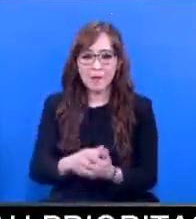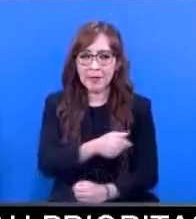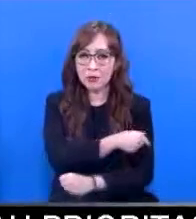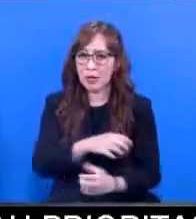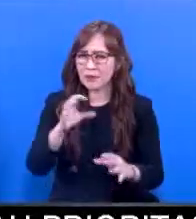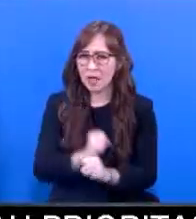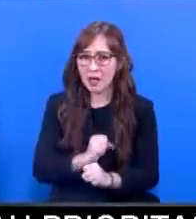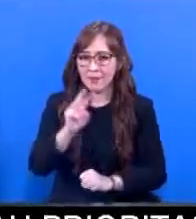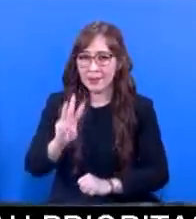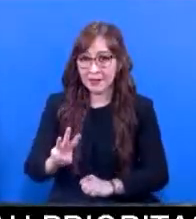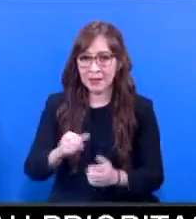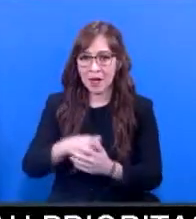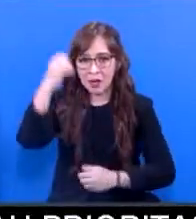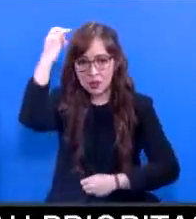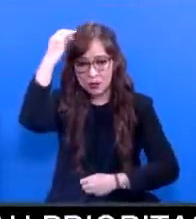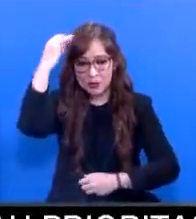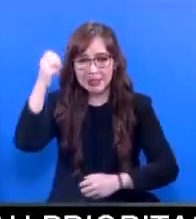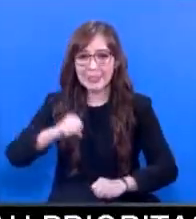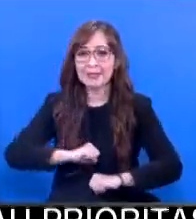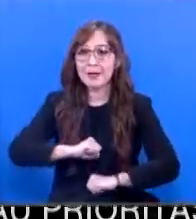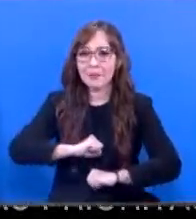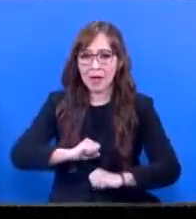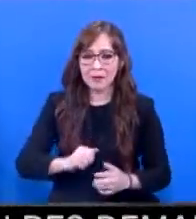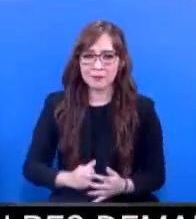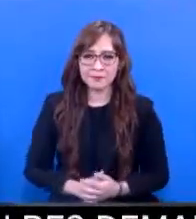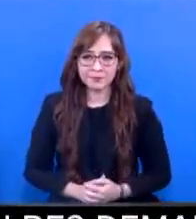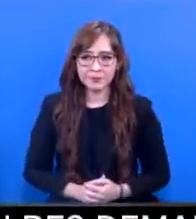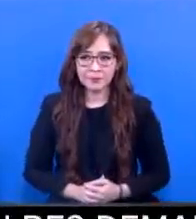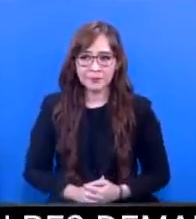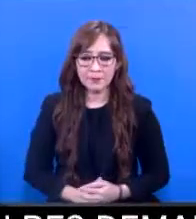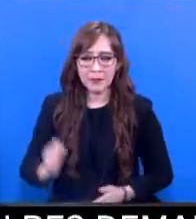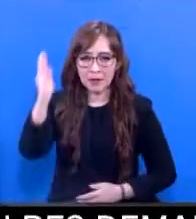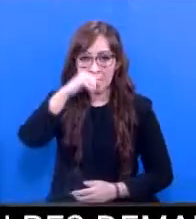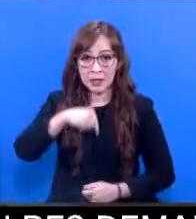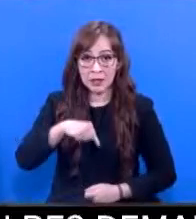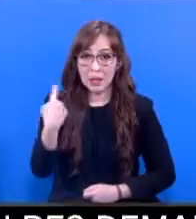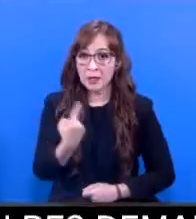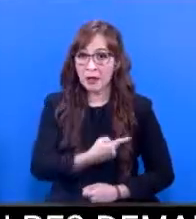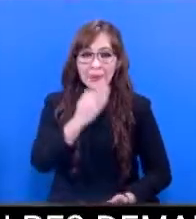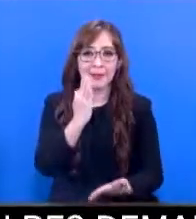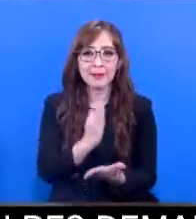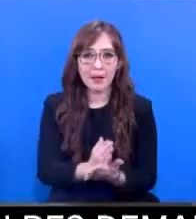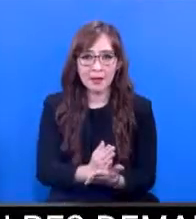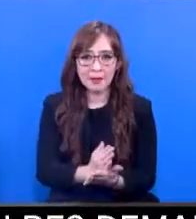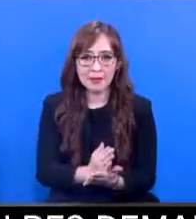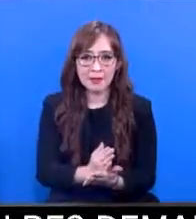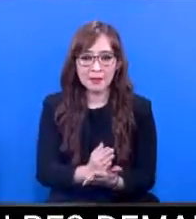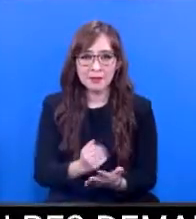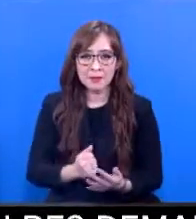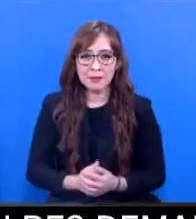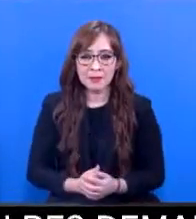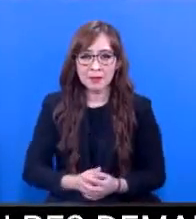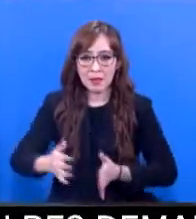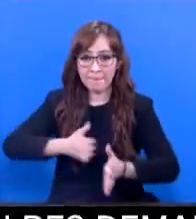Cidomo dan seorang pengendara sepeda motor. Kegiatan kami hari ini, kami melakukan penindakan terhadap